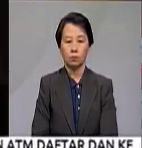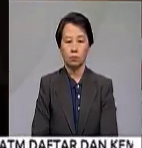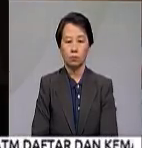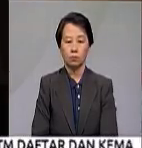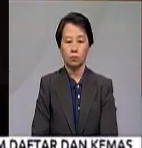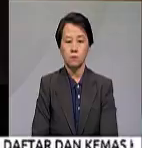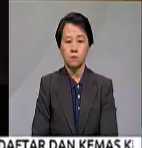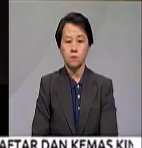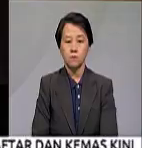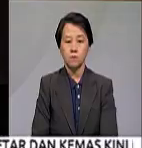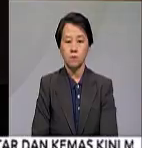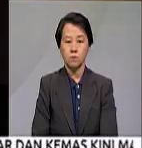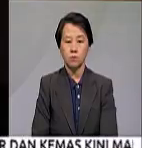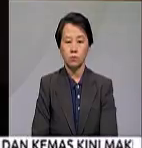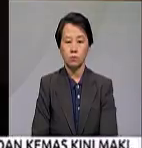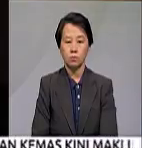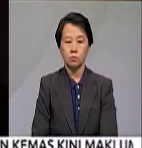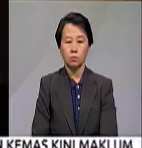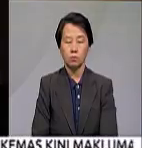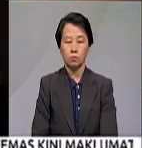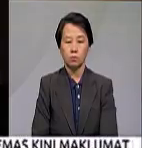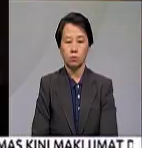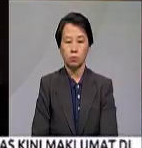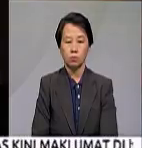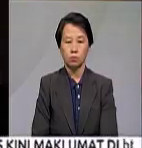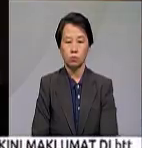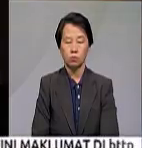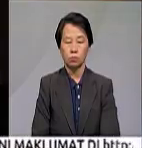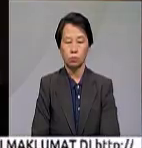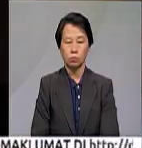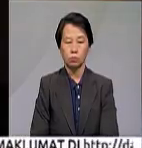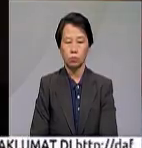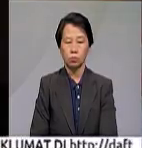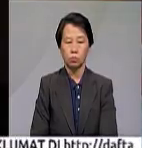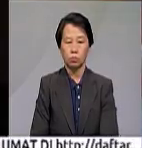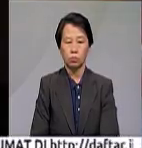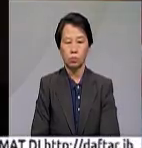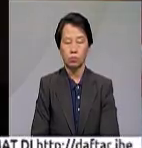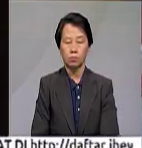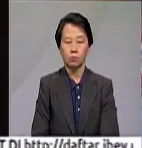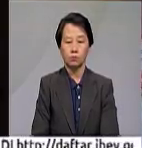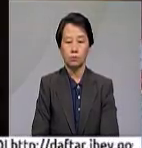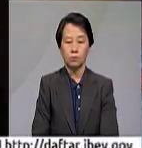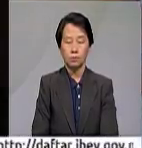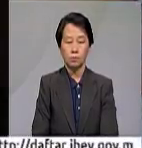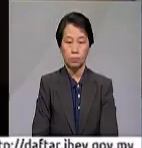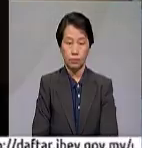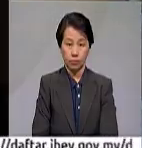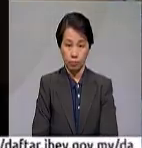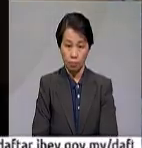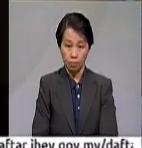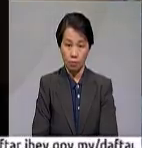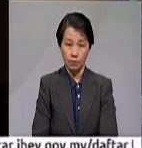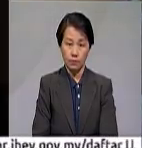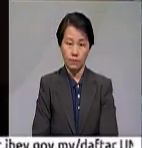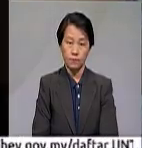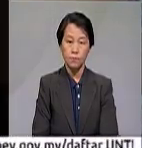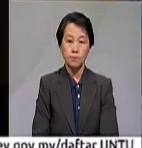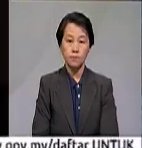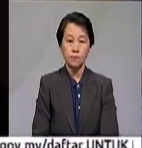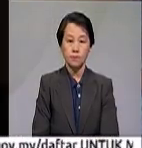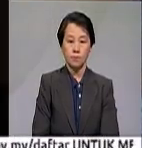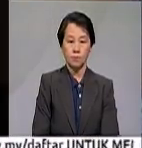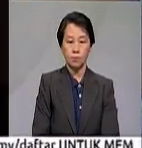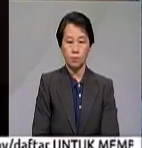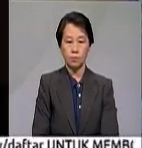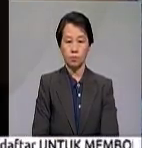suhbatimizda biz yana bir marotaba O'zbekiston bilan Malayziyani o'rtasidagi munosabatlarni yanada rivojlantirish kerak